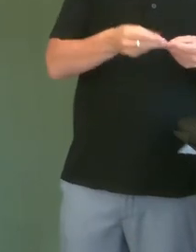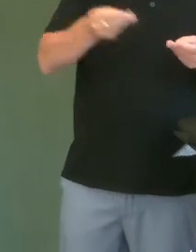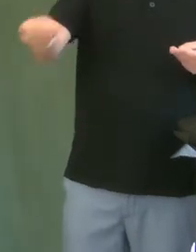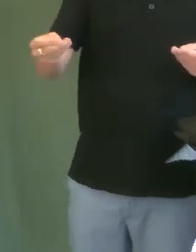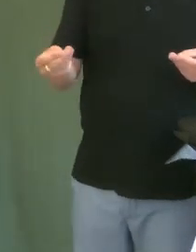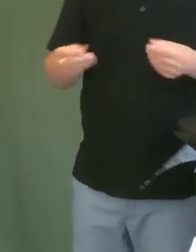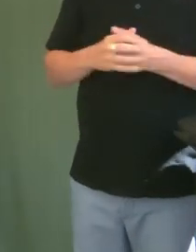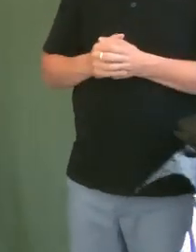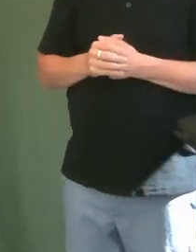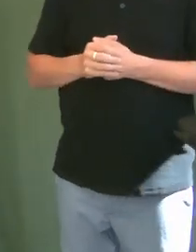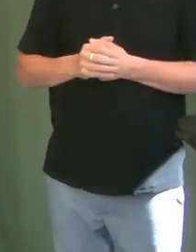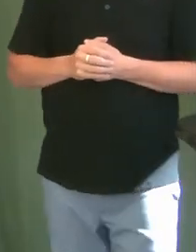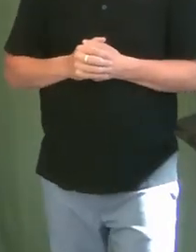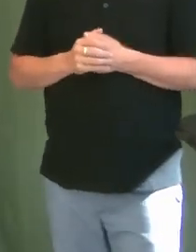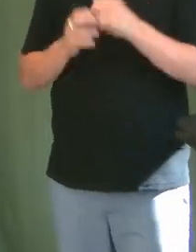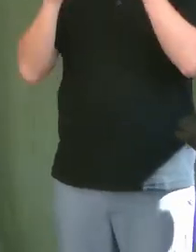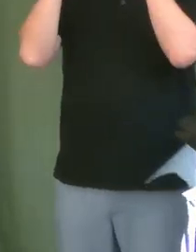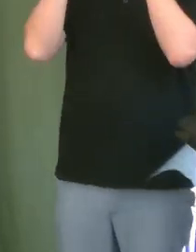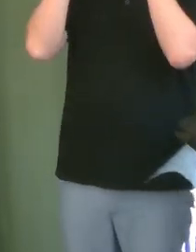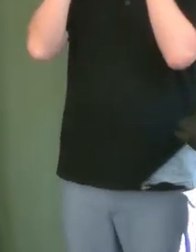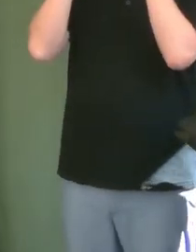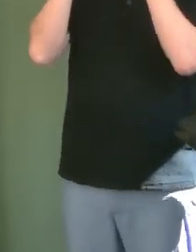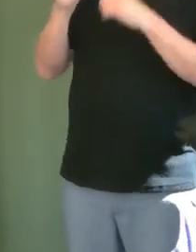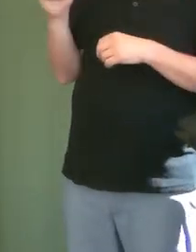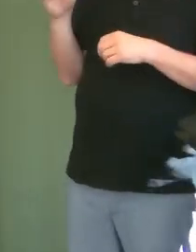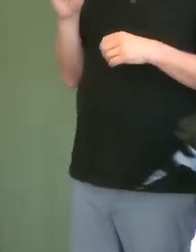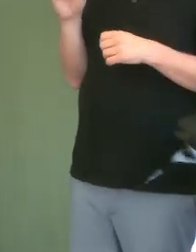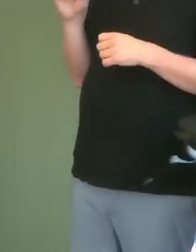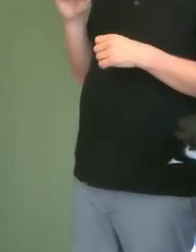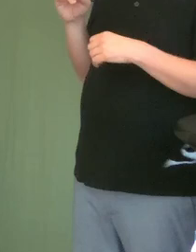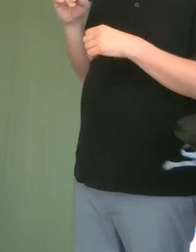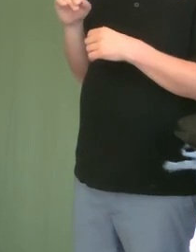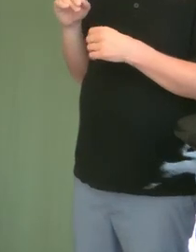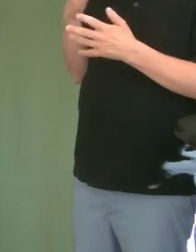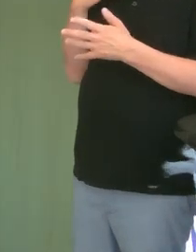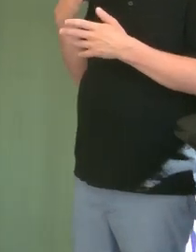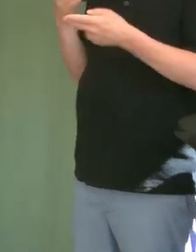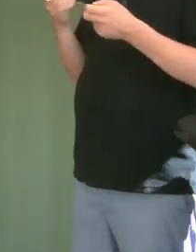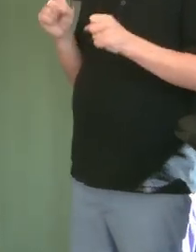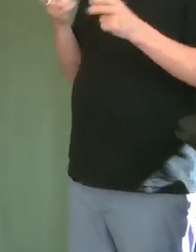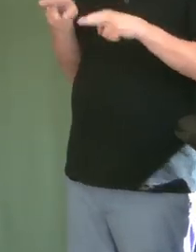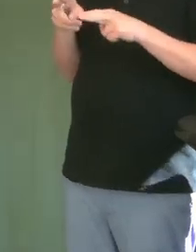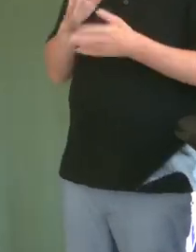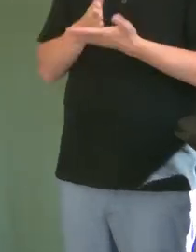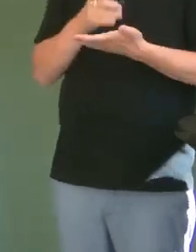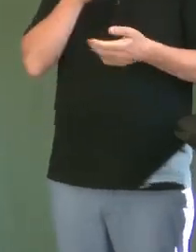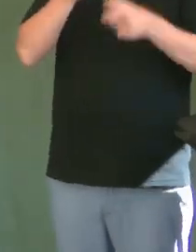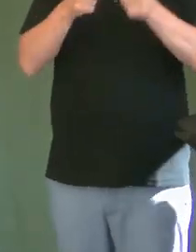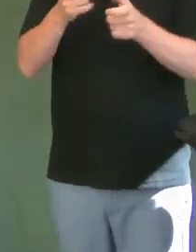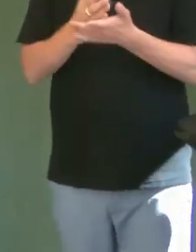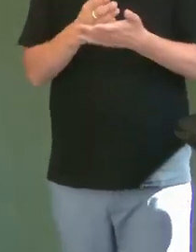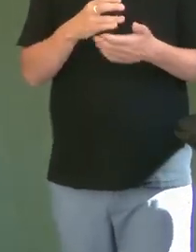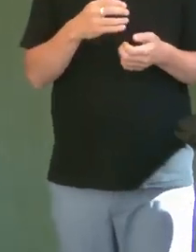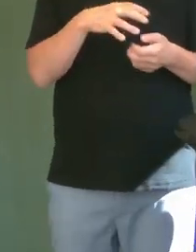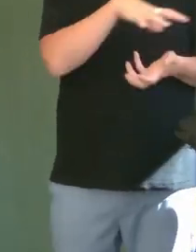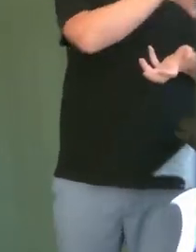vi behöver jurister ibland också, som är väldigt noggranna med språket. Man får ta en kopia och dela den i de här länderna. Man får inte ta materialet och sen skicka det